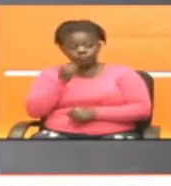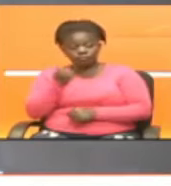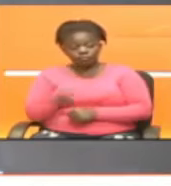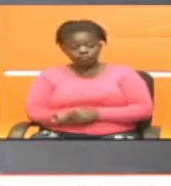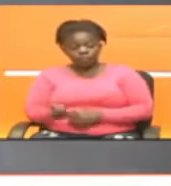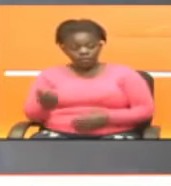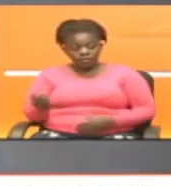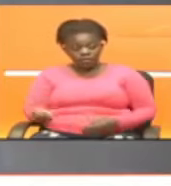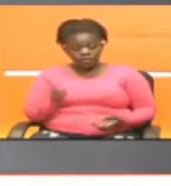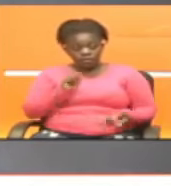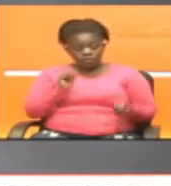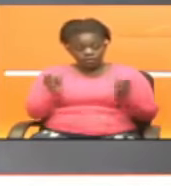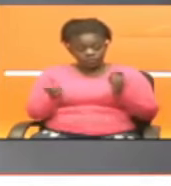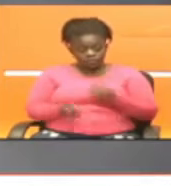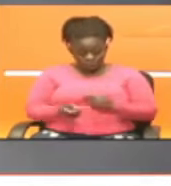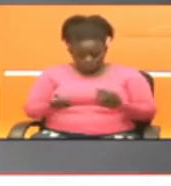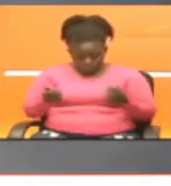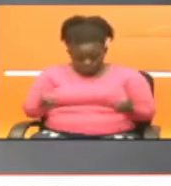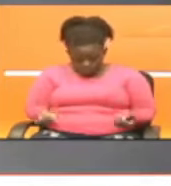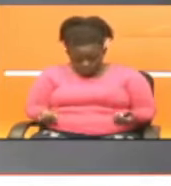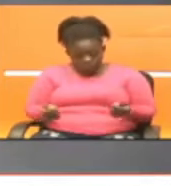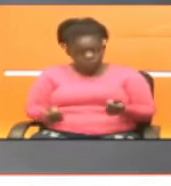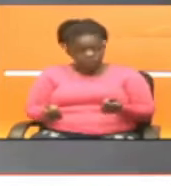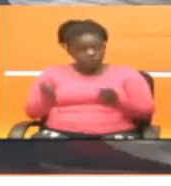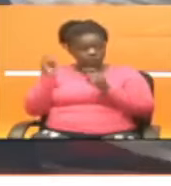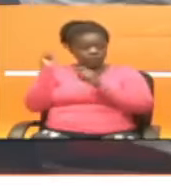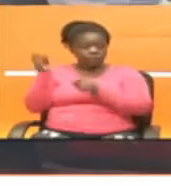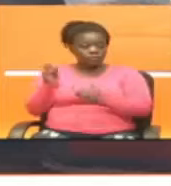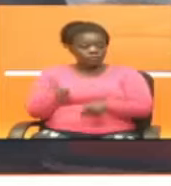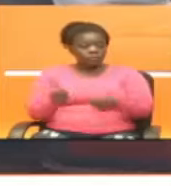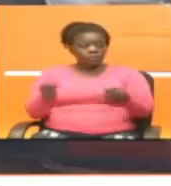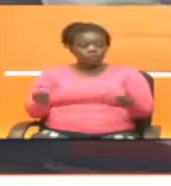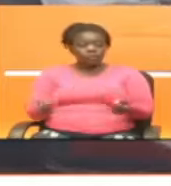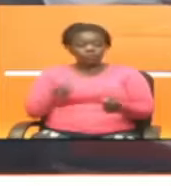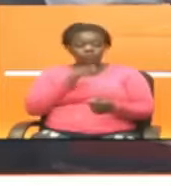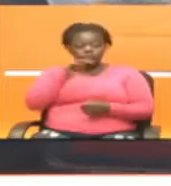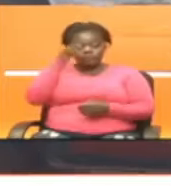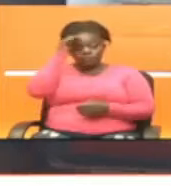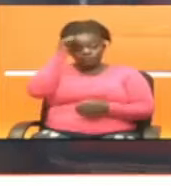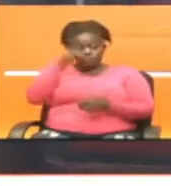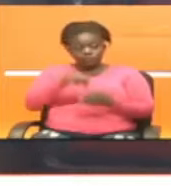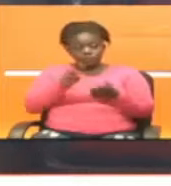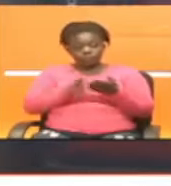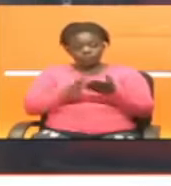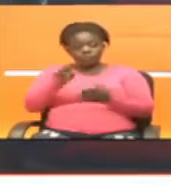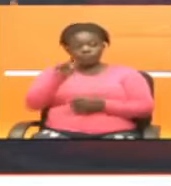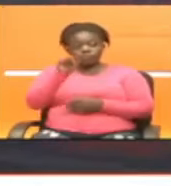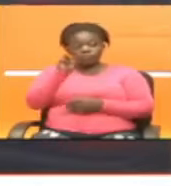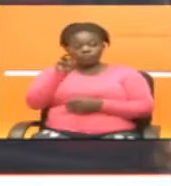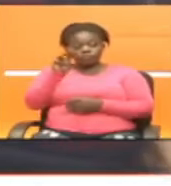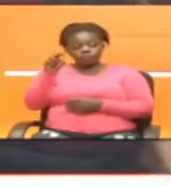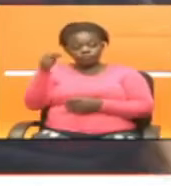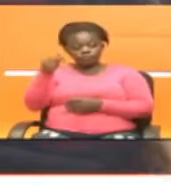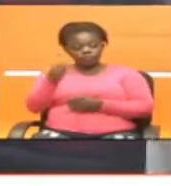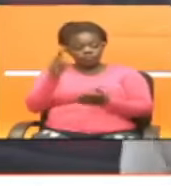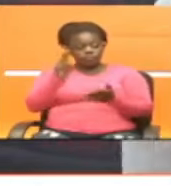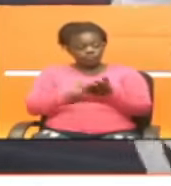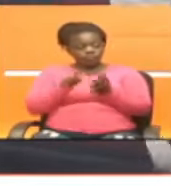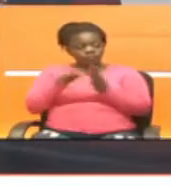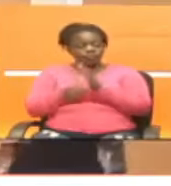ndabadde atereeza gy'avudde n'amukuba akakumbi. Mugezi wa poliisi mu bendobendo ly'e Masaka akasirye akakasizza ensonga